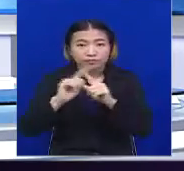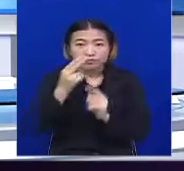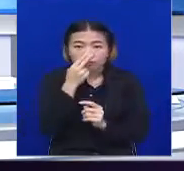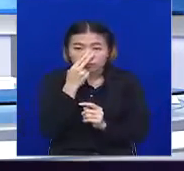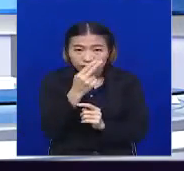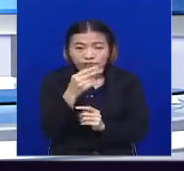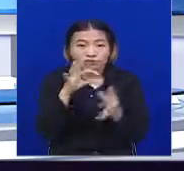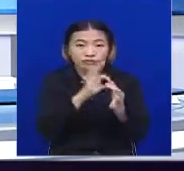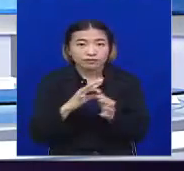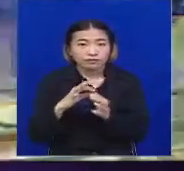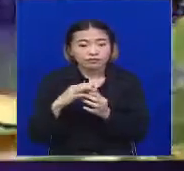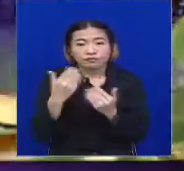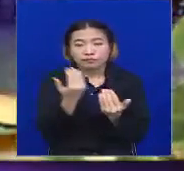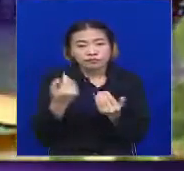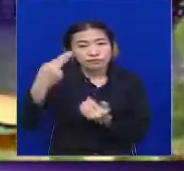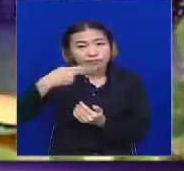ค่ะ